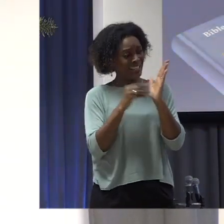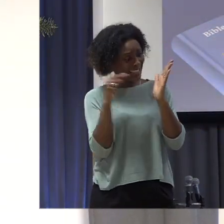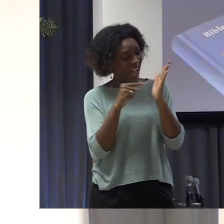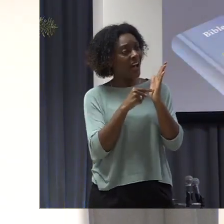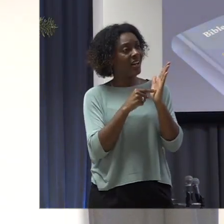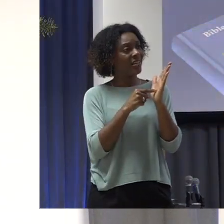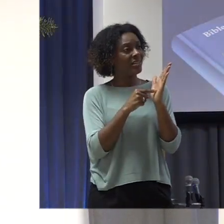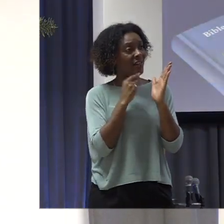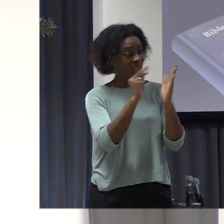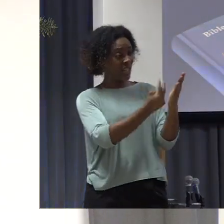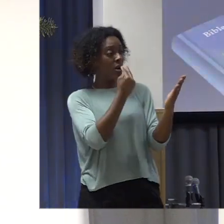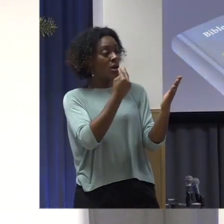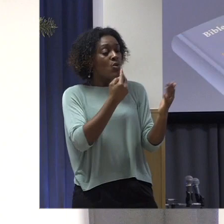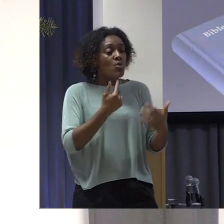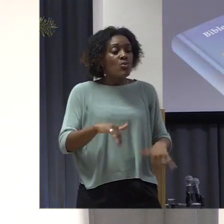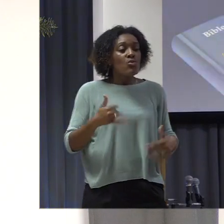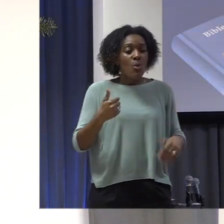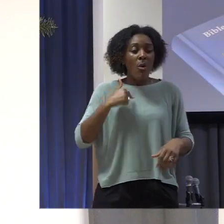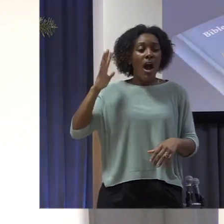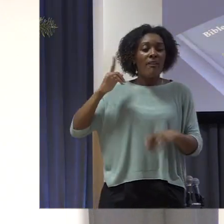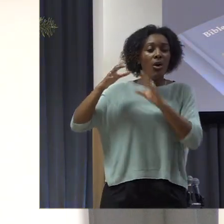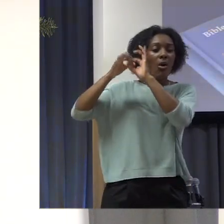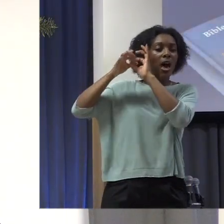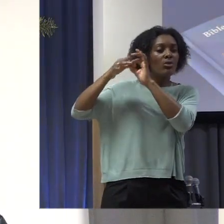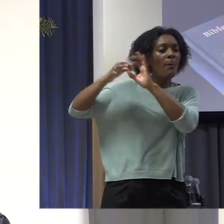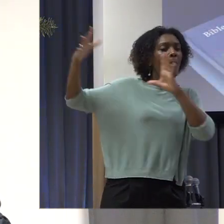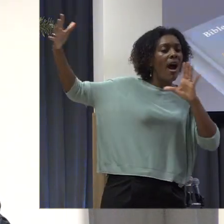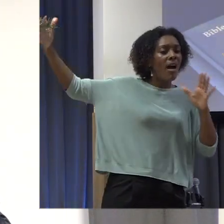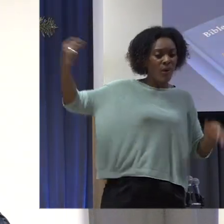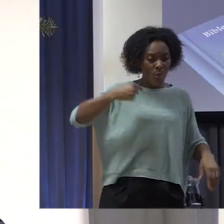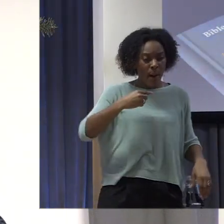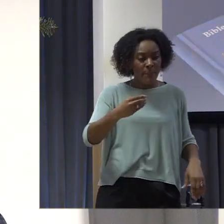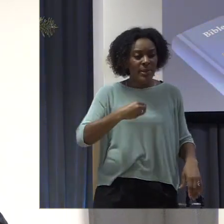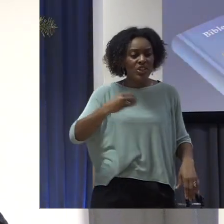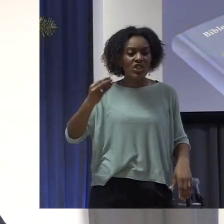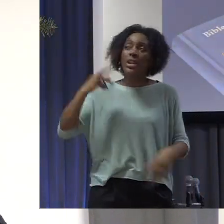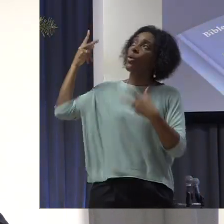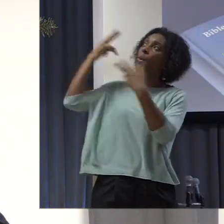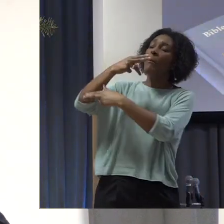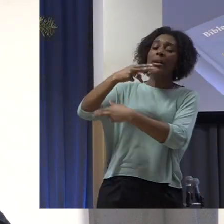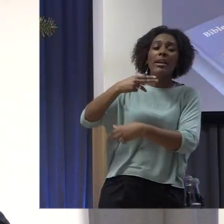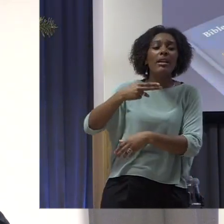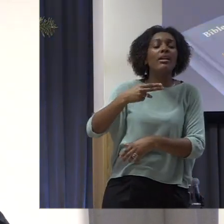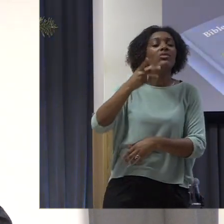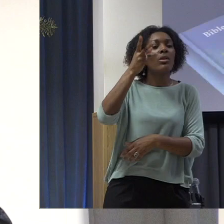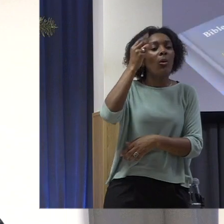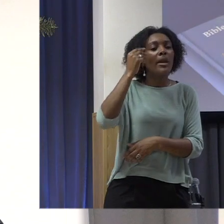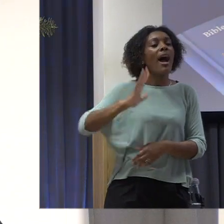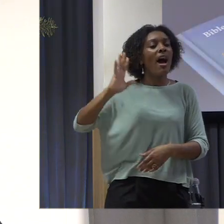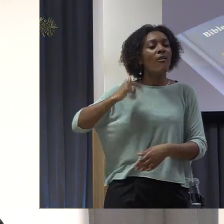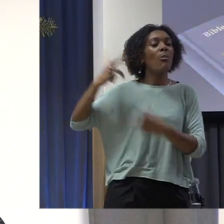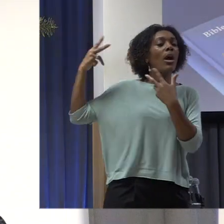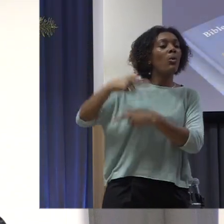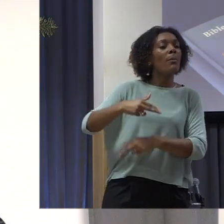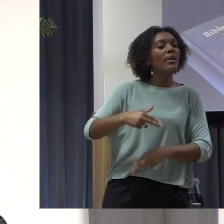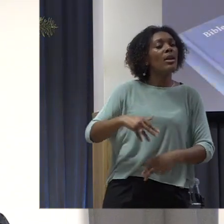notre position à l'égard de Dieu était désastreuse. Nous avons compris que nous étions en rupture avec Dieu. Et nous avons